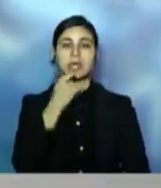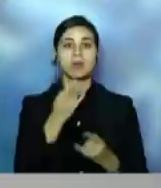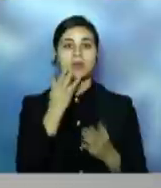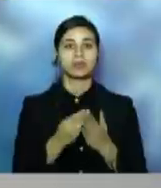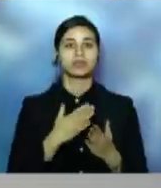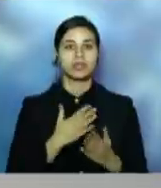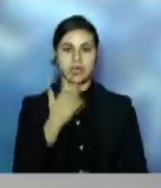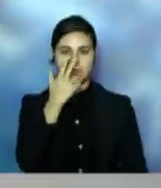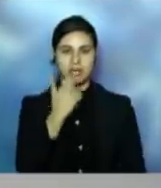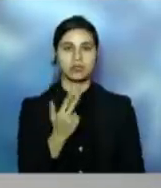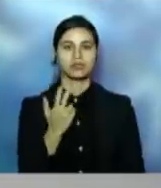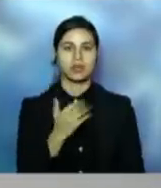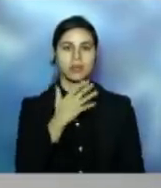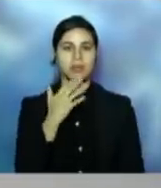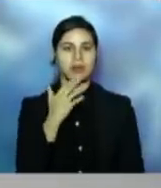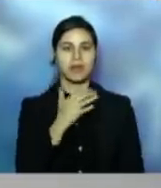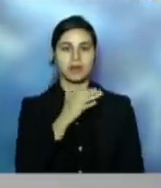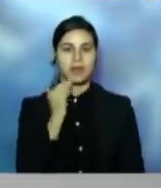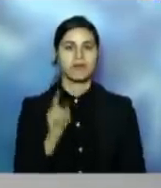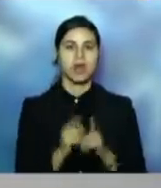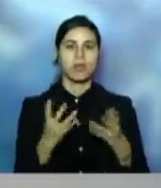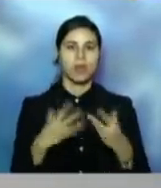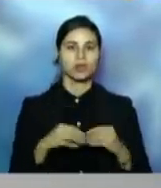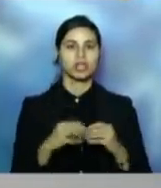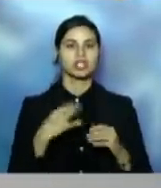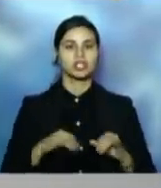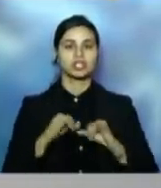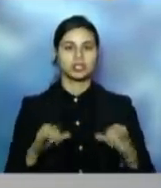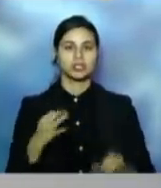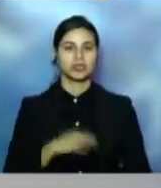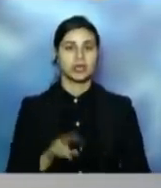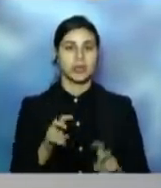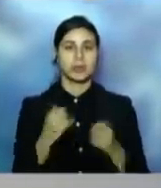ჩვენგან მიეჩვია კიდეც მრავალრიცხოვანი ოჯახების წარდგენას და დღეს